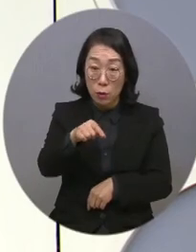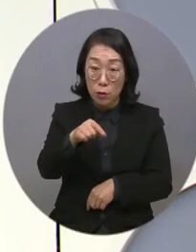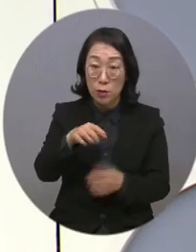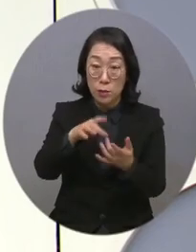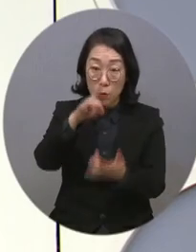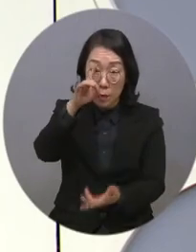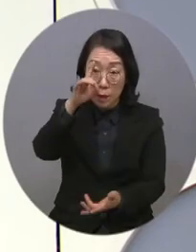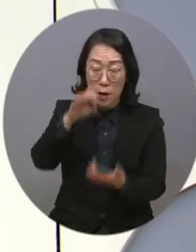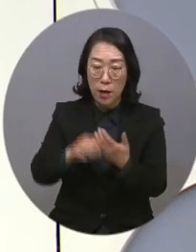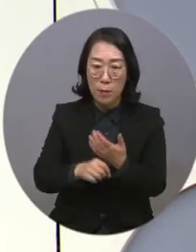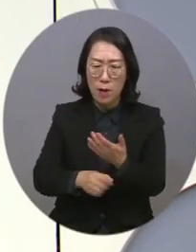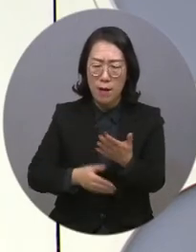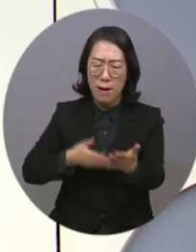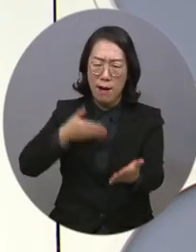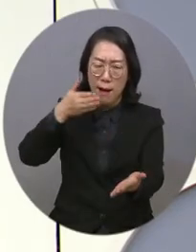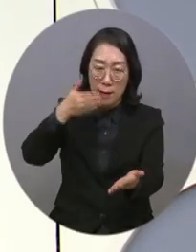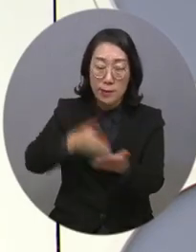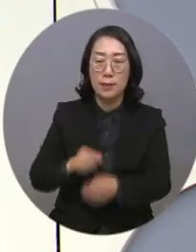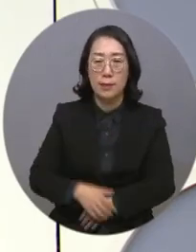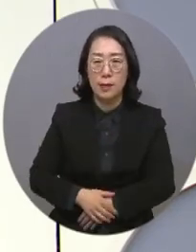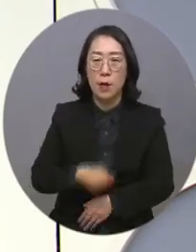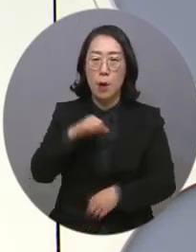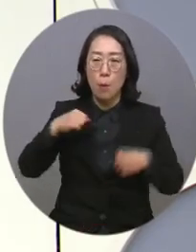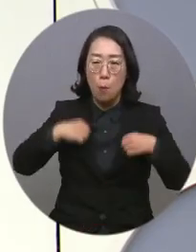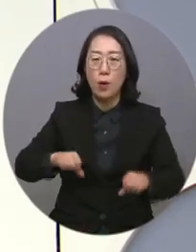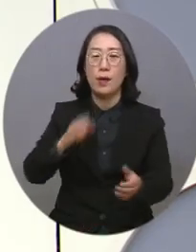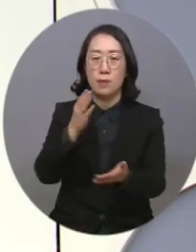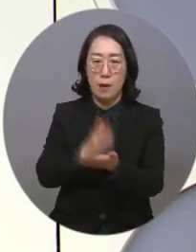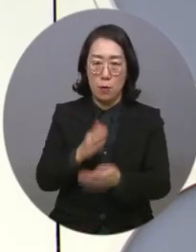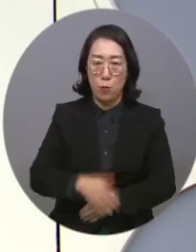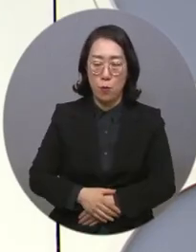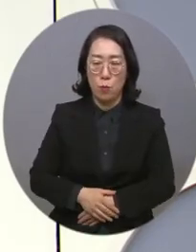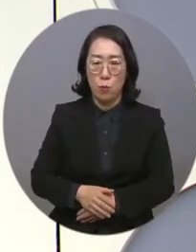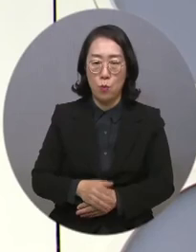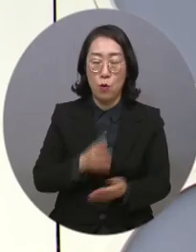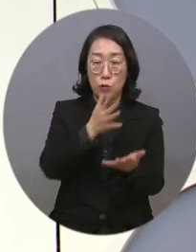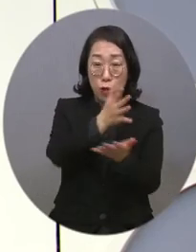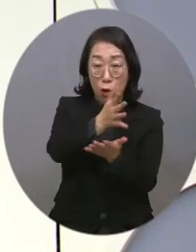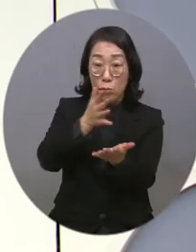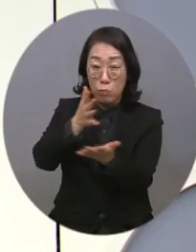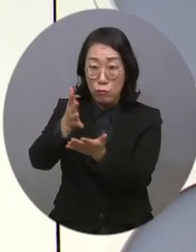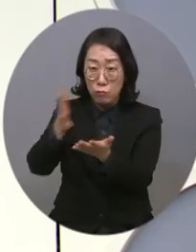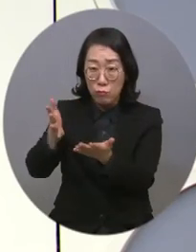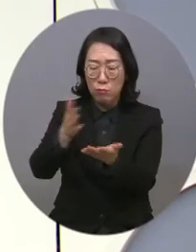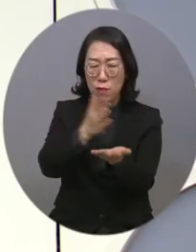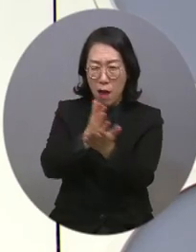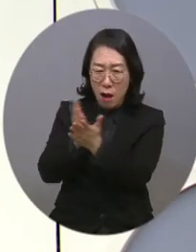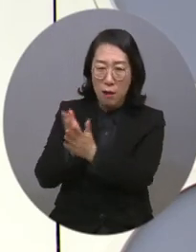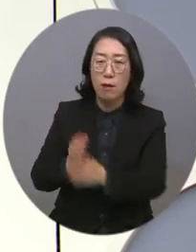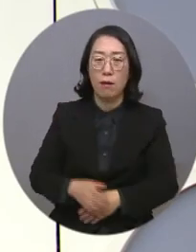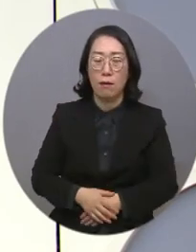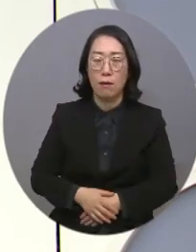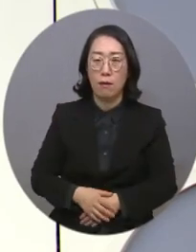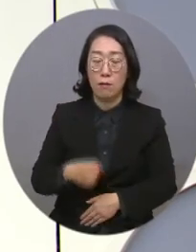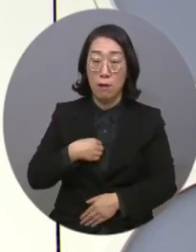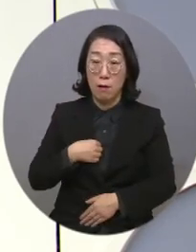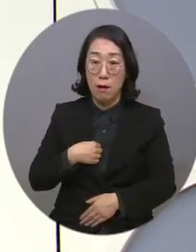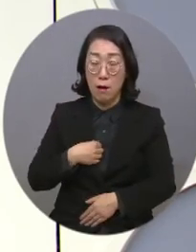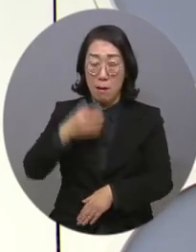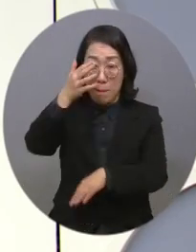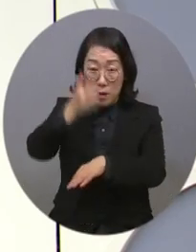택하면 끝까지 파고드는 현대사회는 정말 전문 분야가 다양하지 않습니까? 아무도 그 자기가